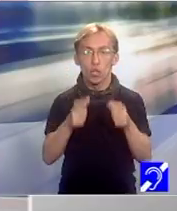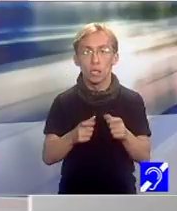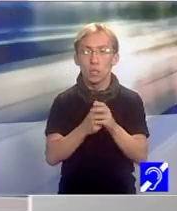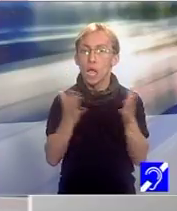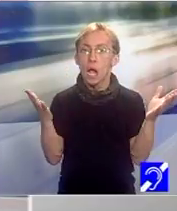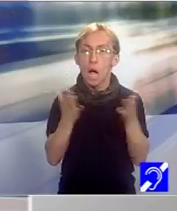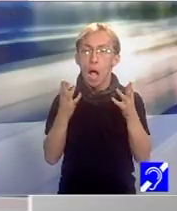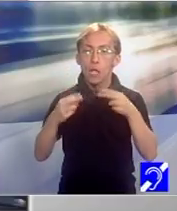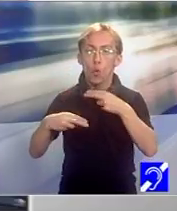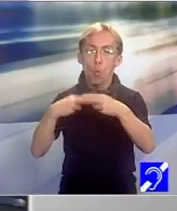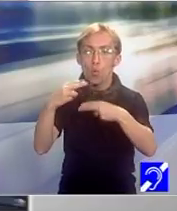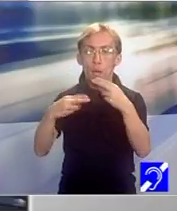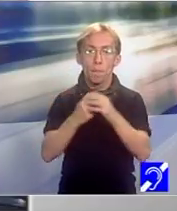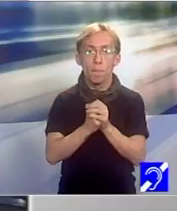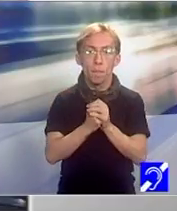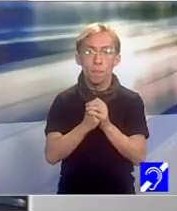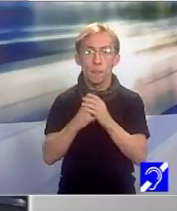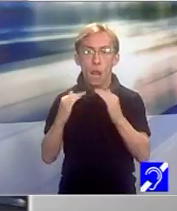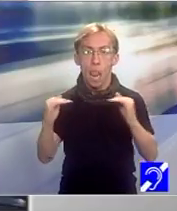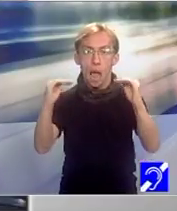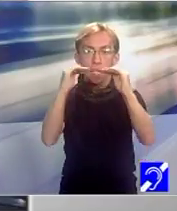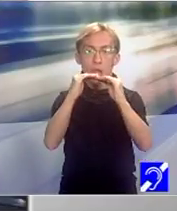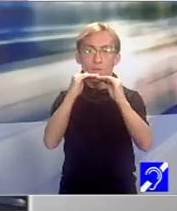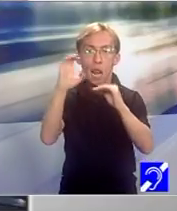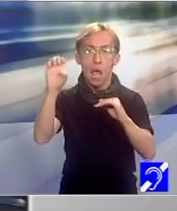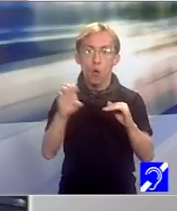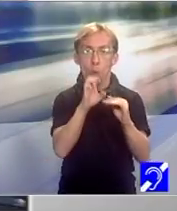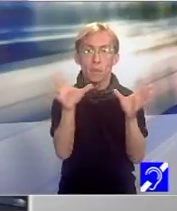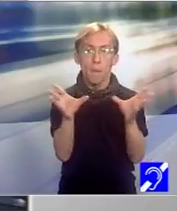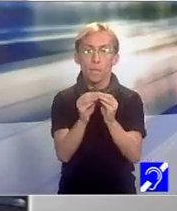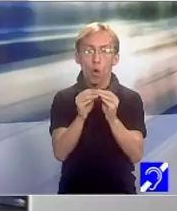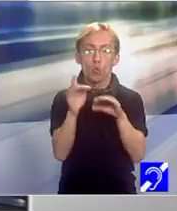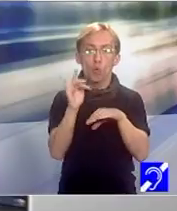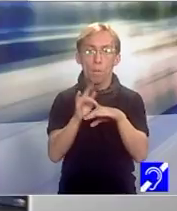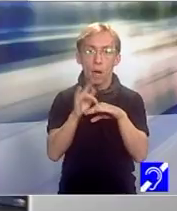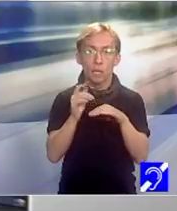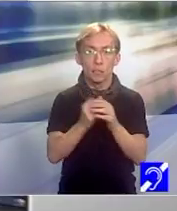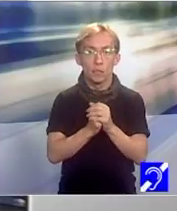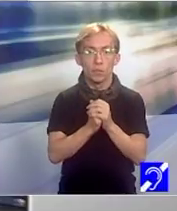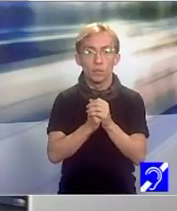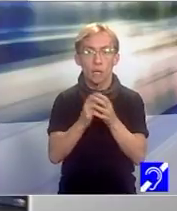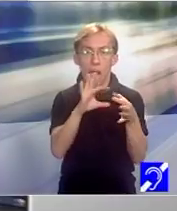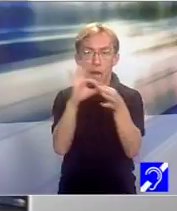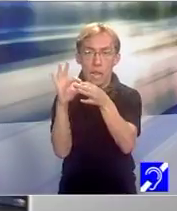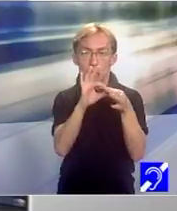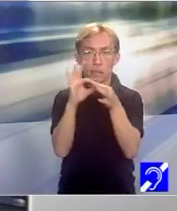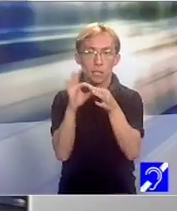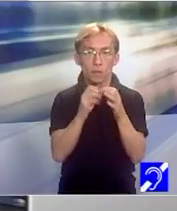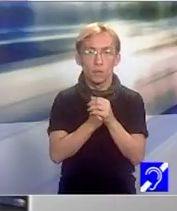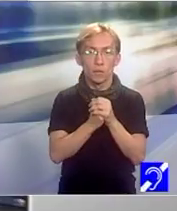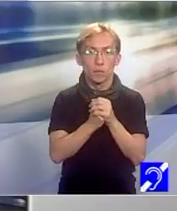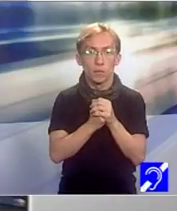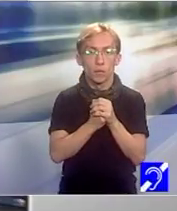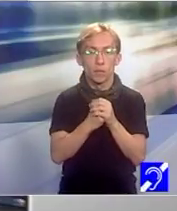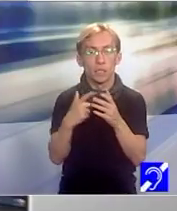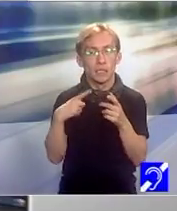care urmează să fie la nivel european împreună cu medicii, s-a constituit rețeaua. Acestea sunt proiectele. Cromoglicatul